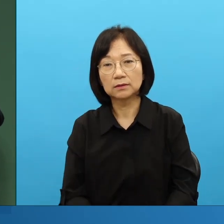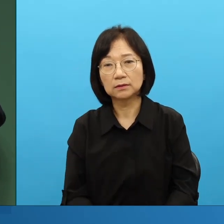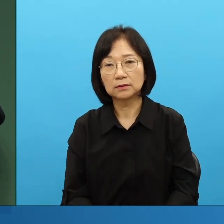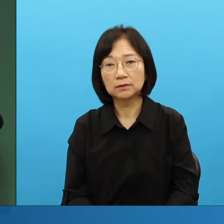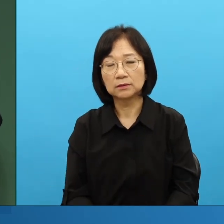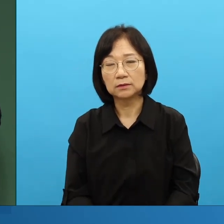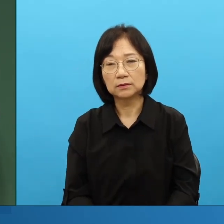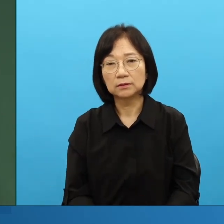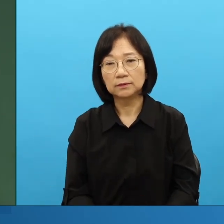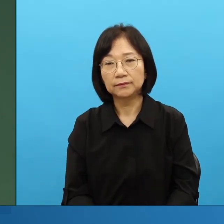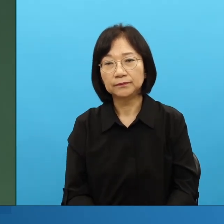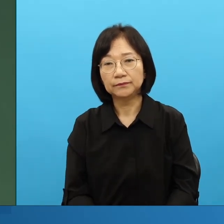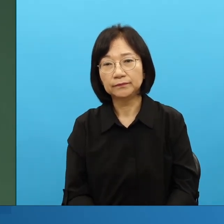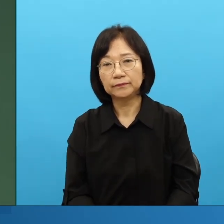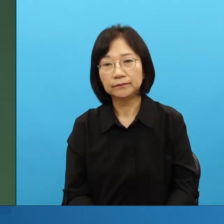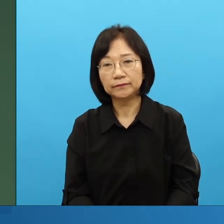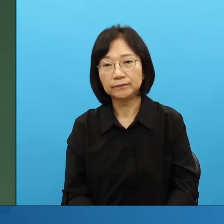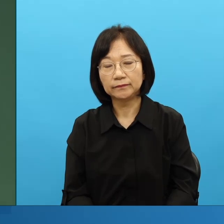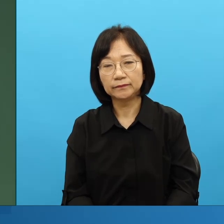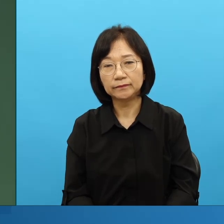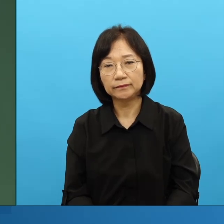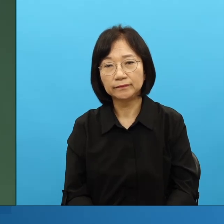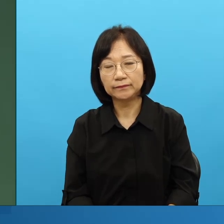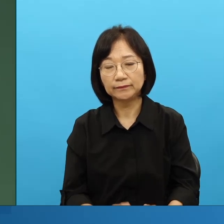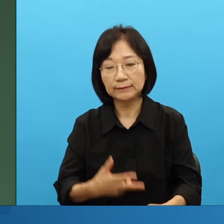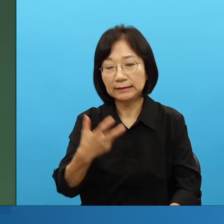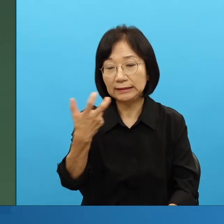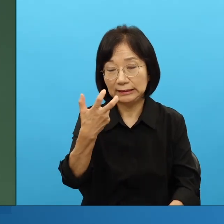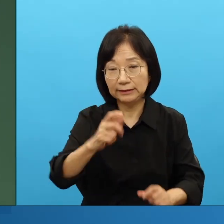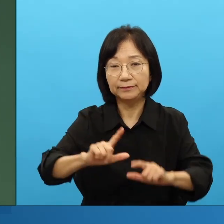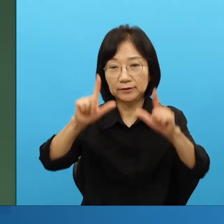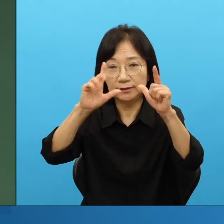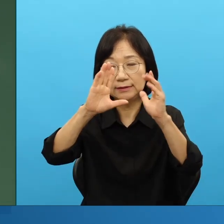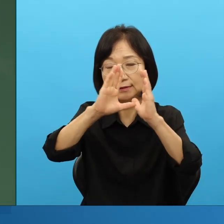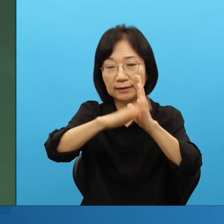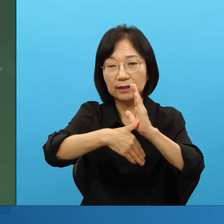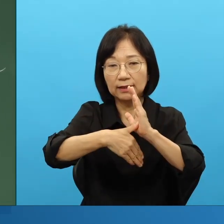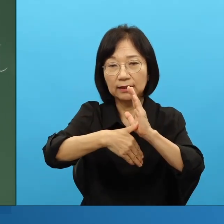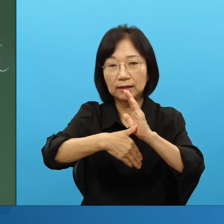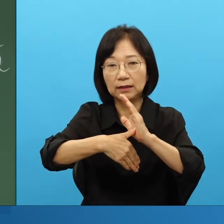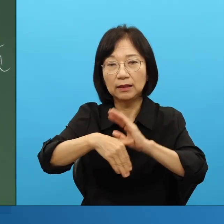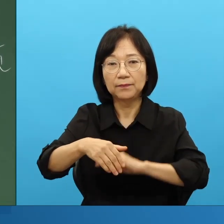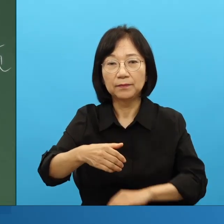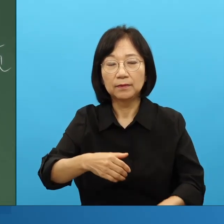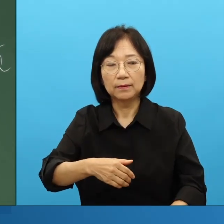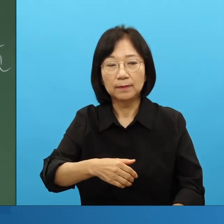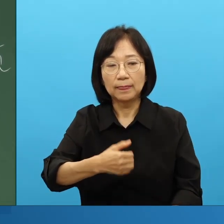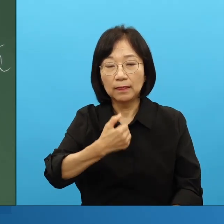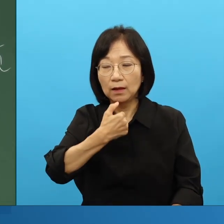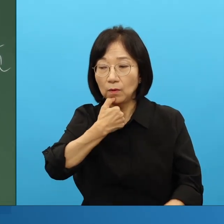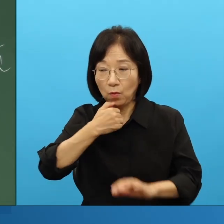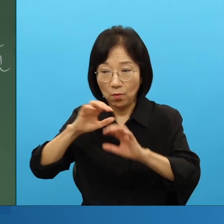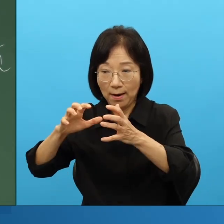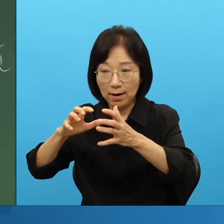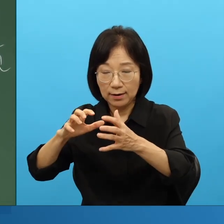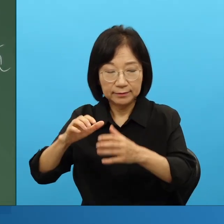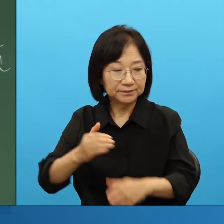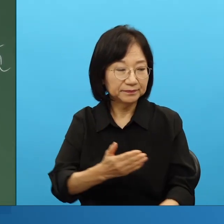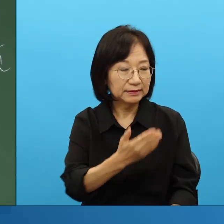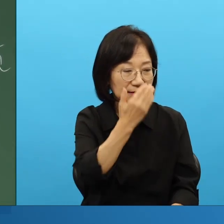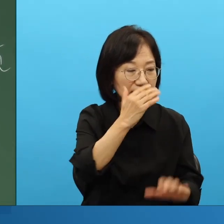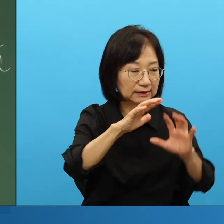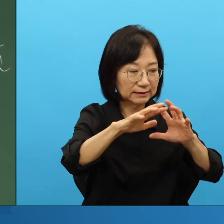얼마 안 남았단 말이죠. 说明没有剩下多少时间. 주후 70년에 로마는 이스라엘을 멸망시킵니다. 주후